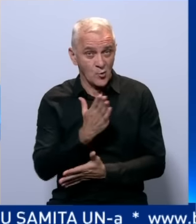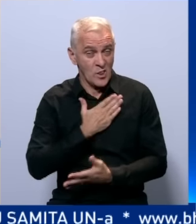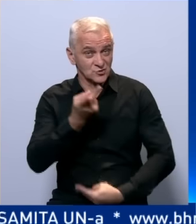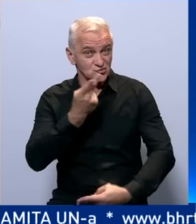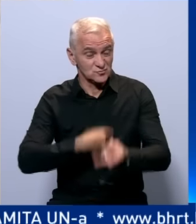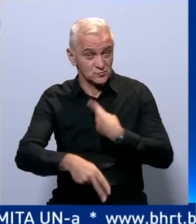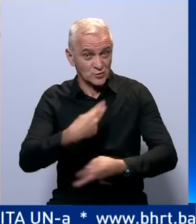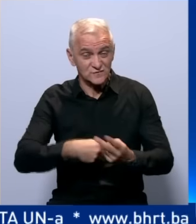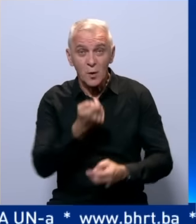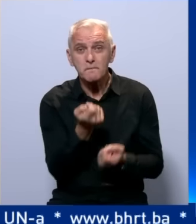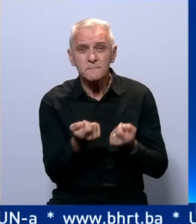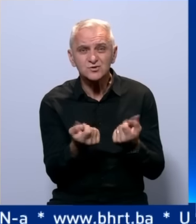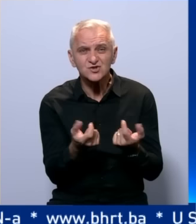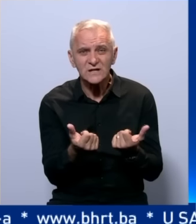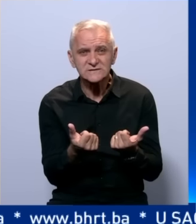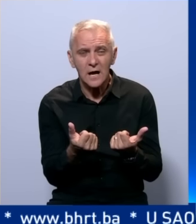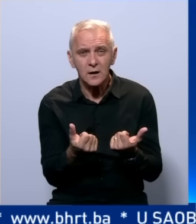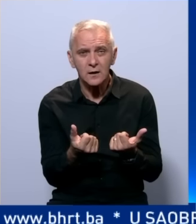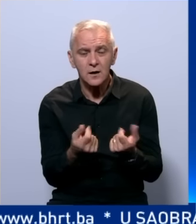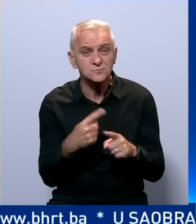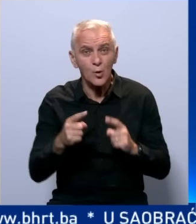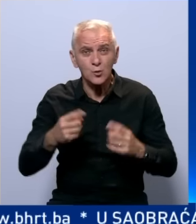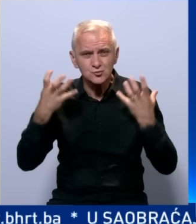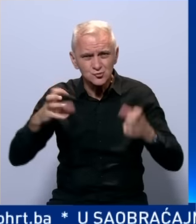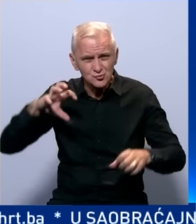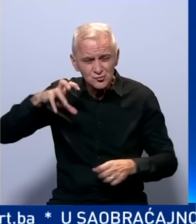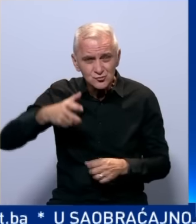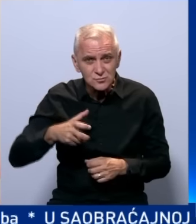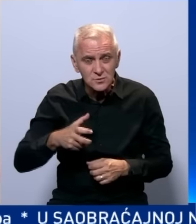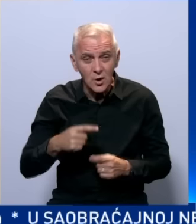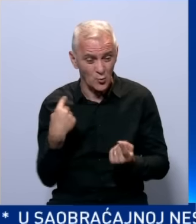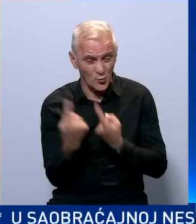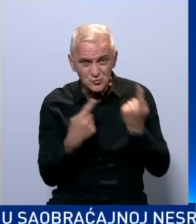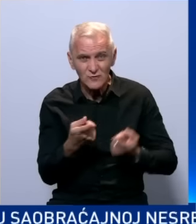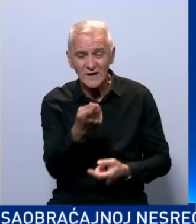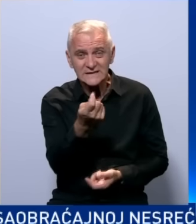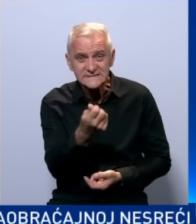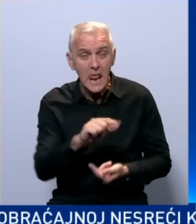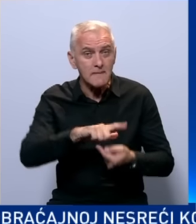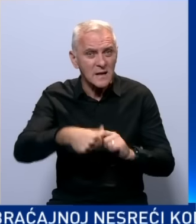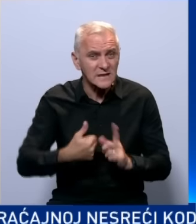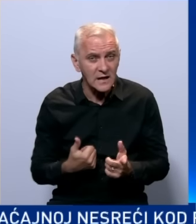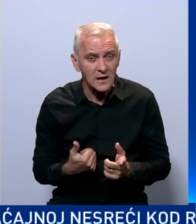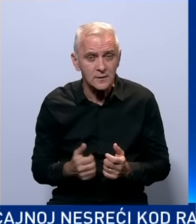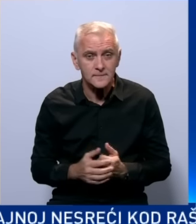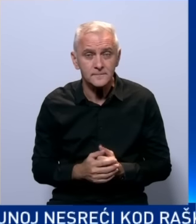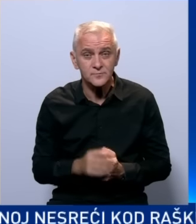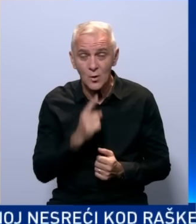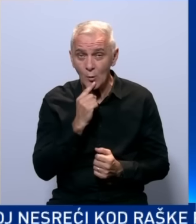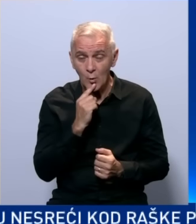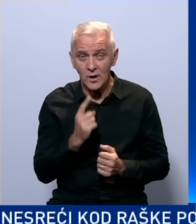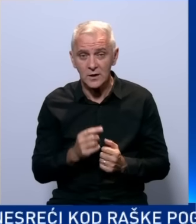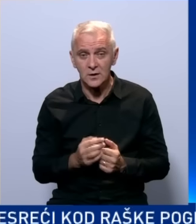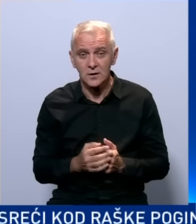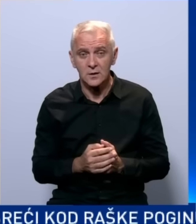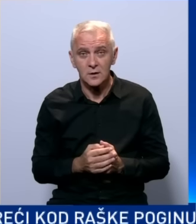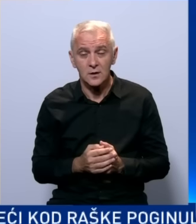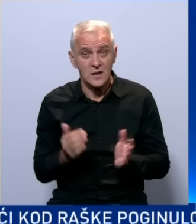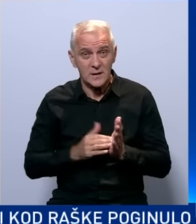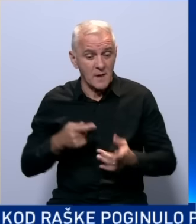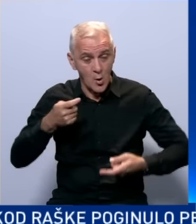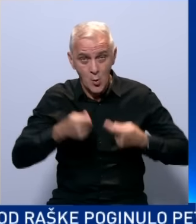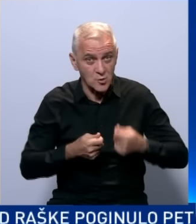proizvođači pšenice zbog suše i svih ovih uslova i cena materijala koje je neophodno